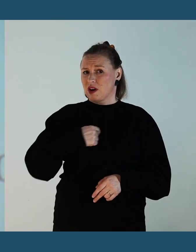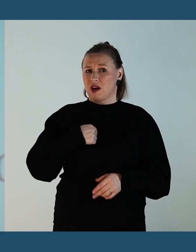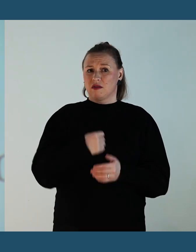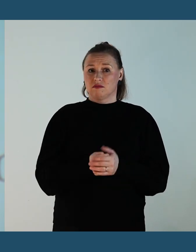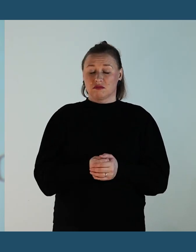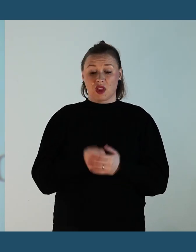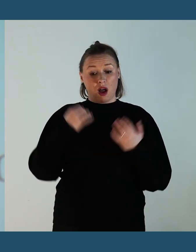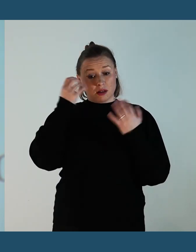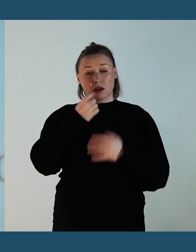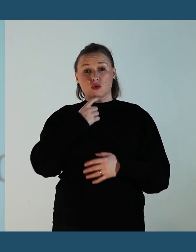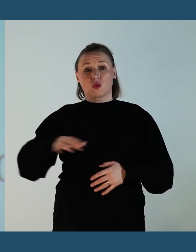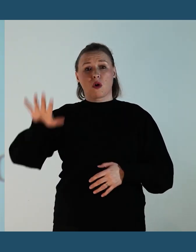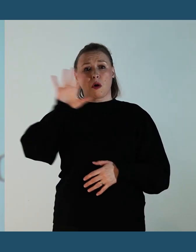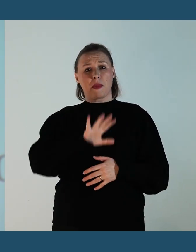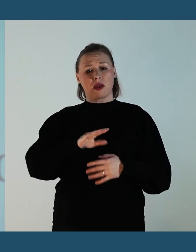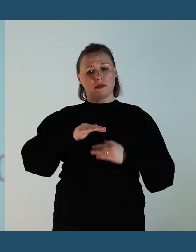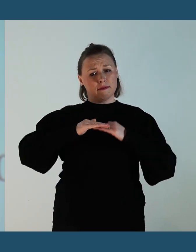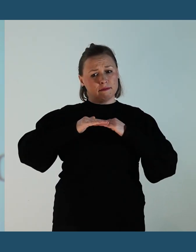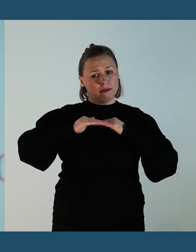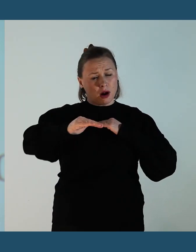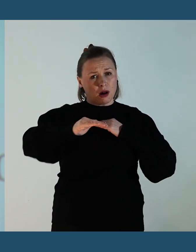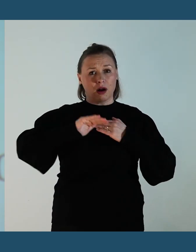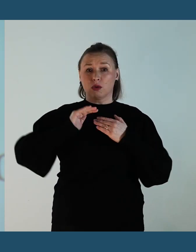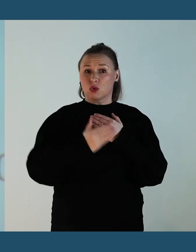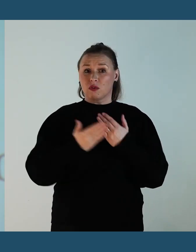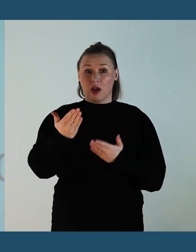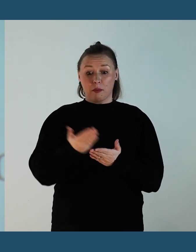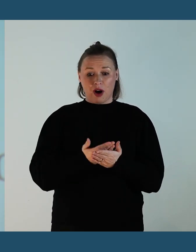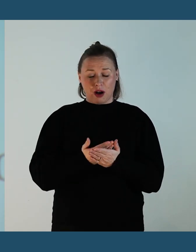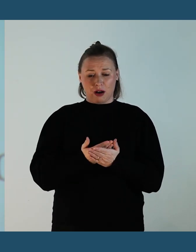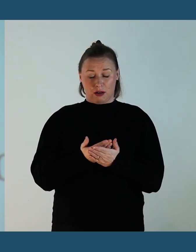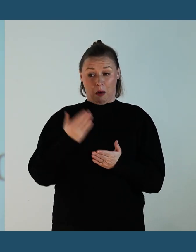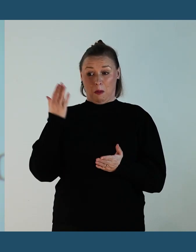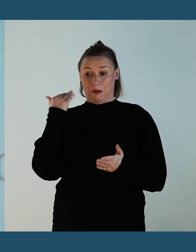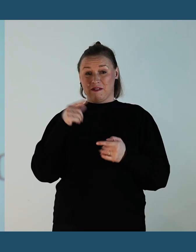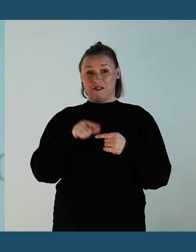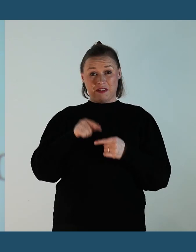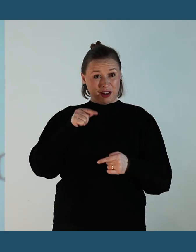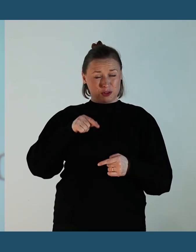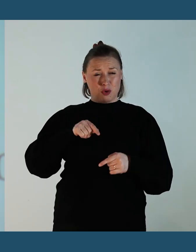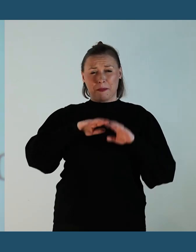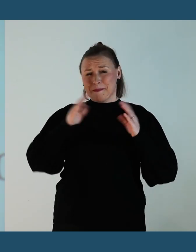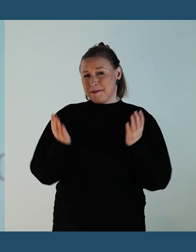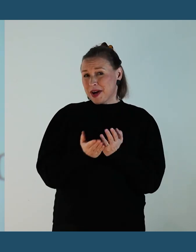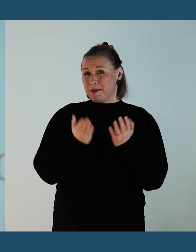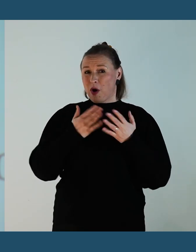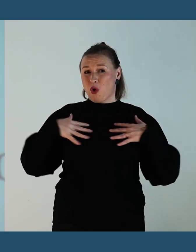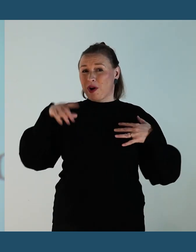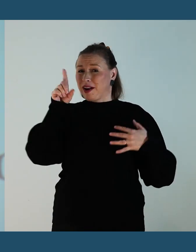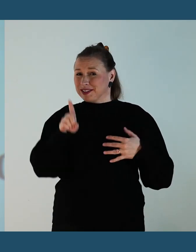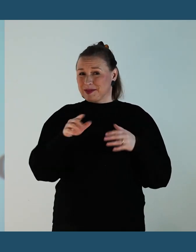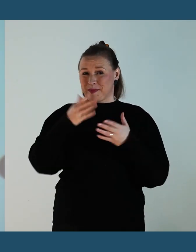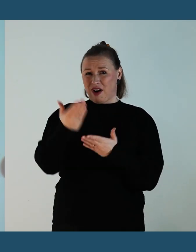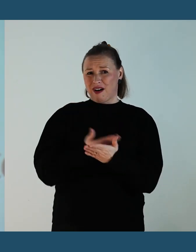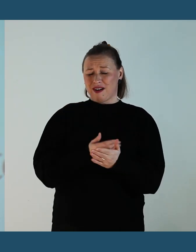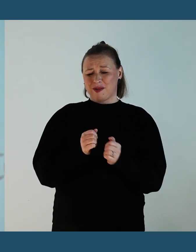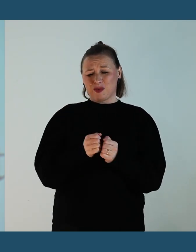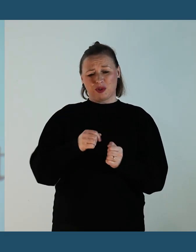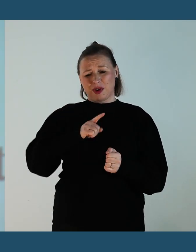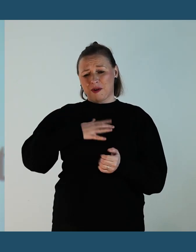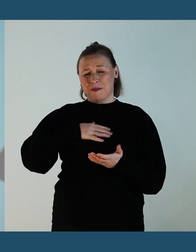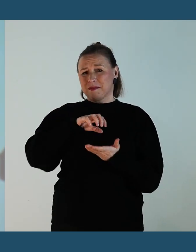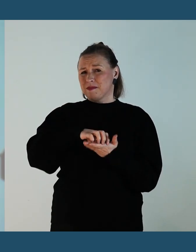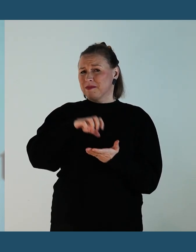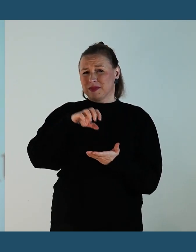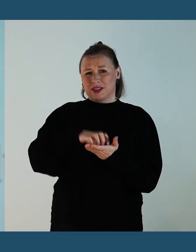ja turvallisena maana ja meidät on valittu maailman onnellisimmaksi maaksi, niin siitä huolimatta tässä yhteiskunnassa niin asenteet on